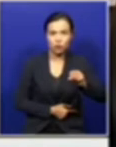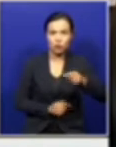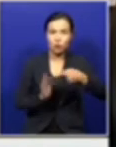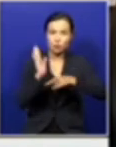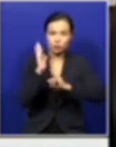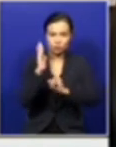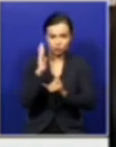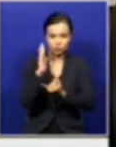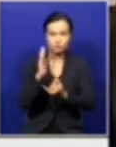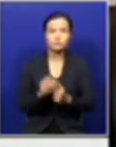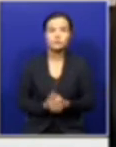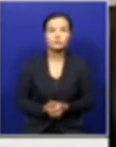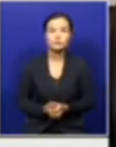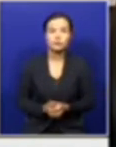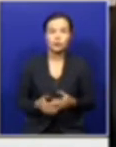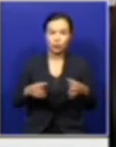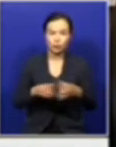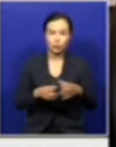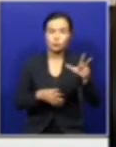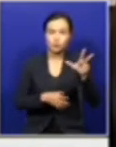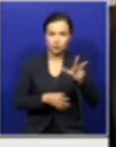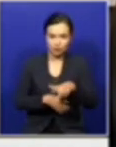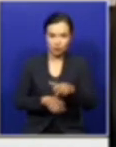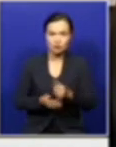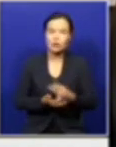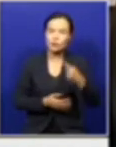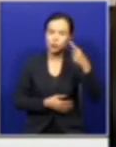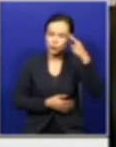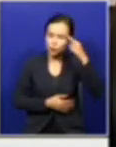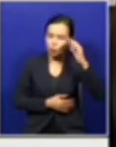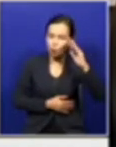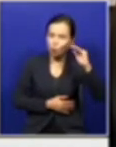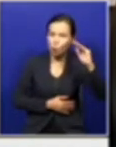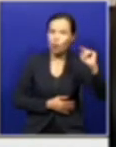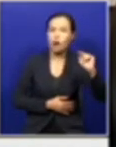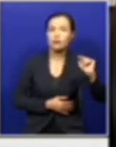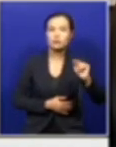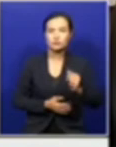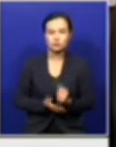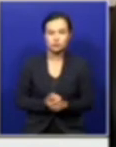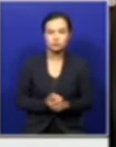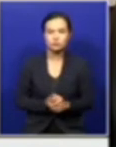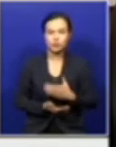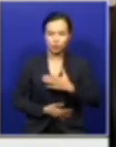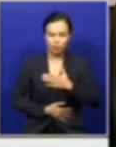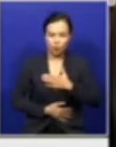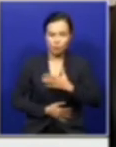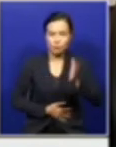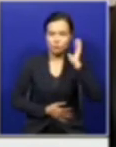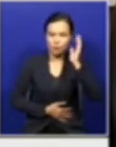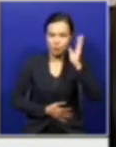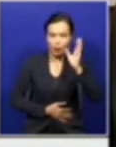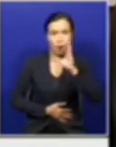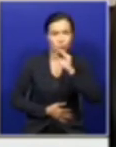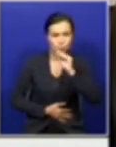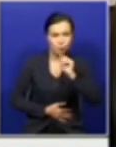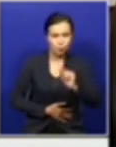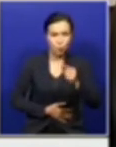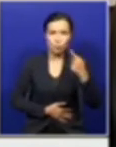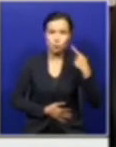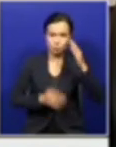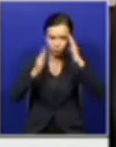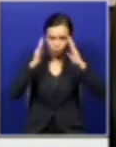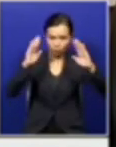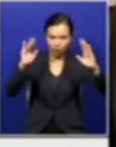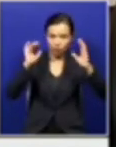คีรีขันธ์พรรคเพื่อไทยหวังเป็นอย่างยิ่งว่าสิ่งที่ผมอภิปรายจะเป็นประสบการณ์ที่รัฐบ